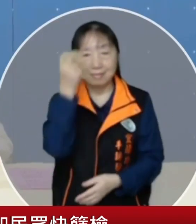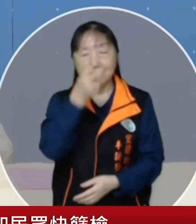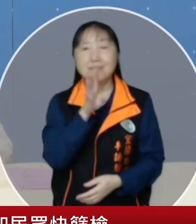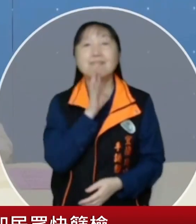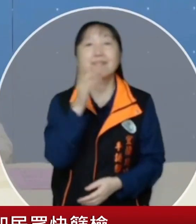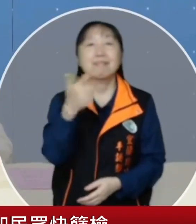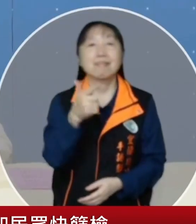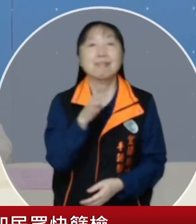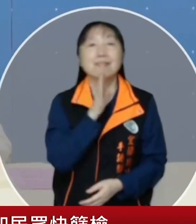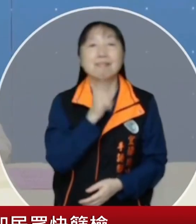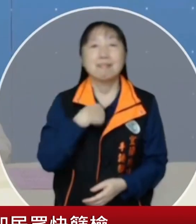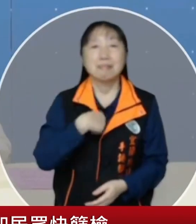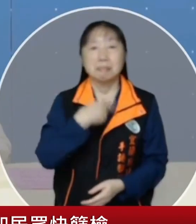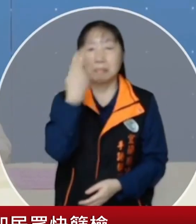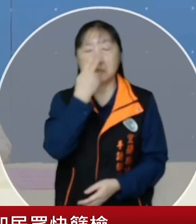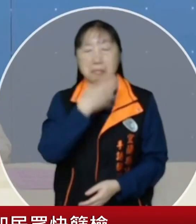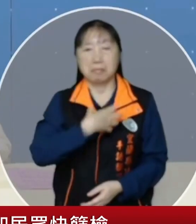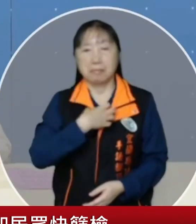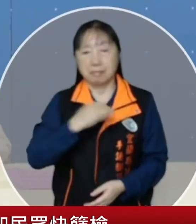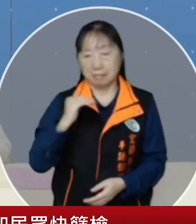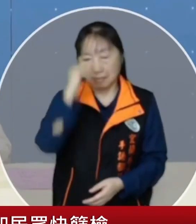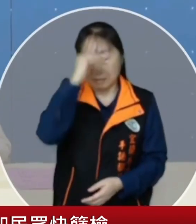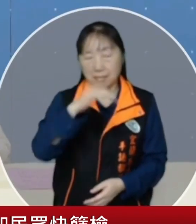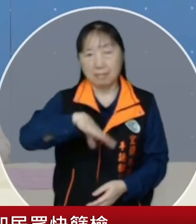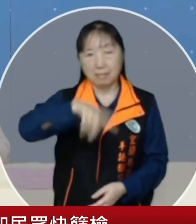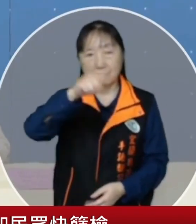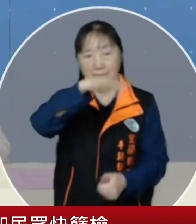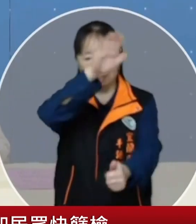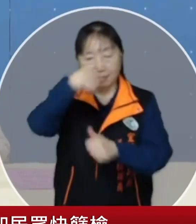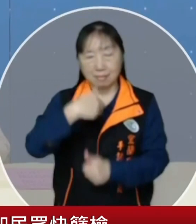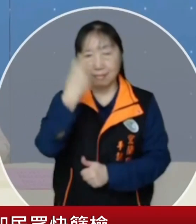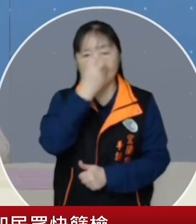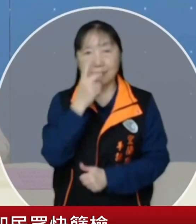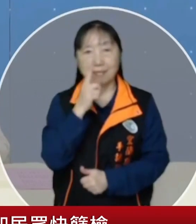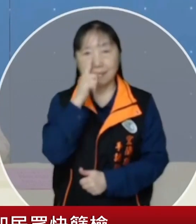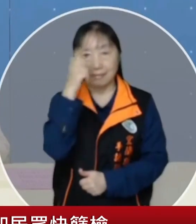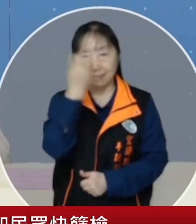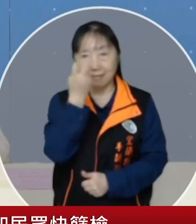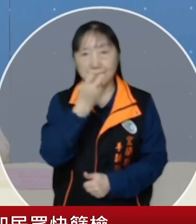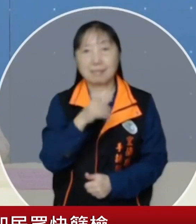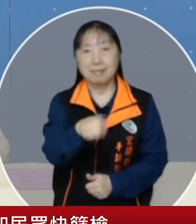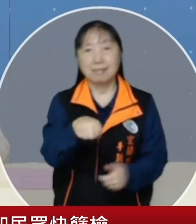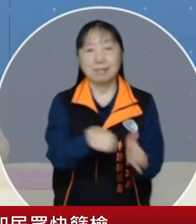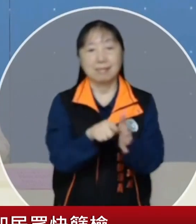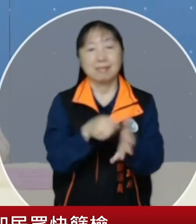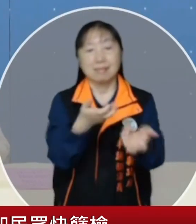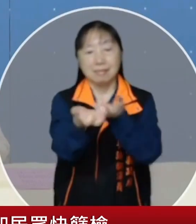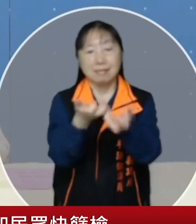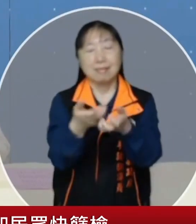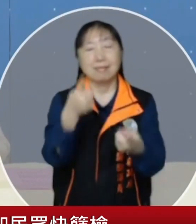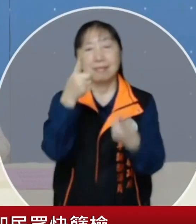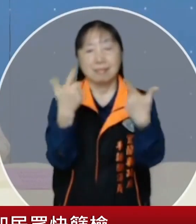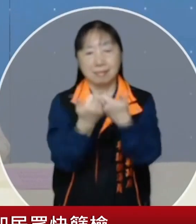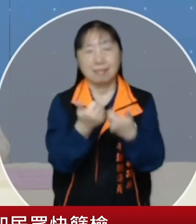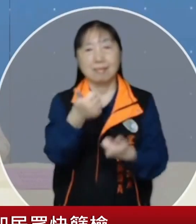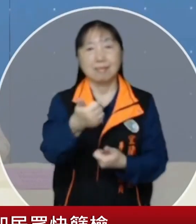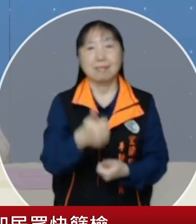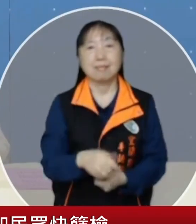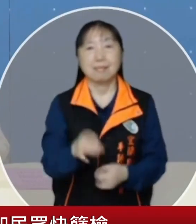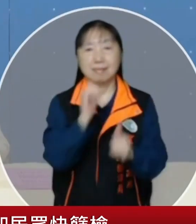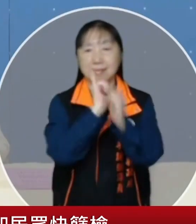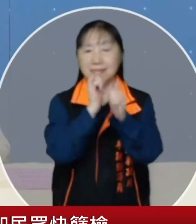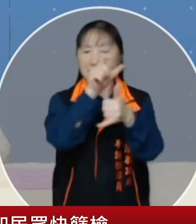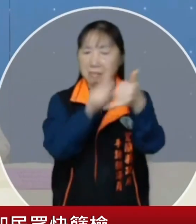将优先筛检，这样才能把资源做最好的分配。民众可能会有疑